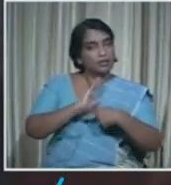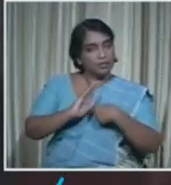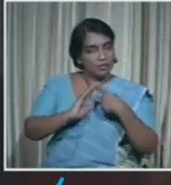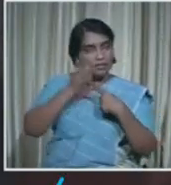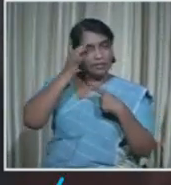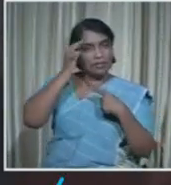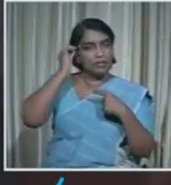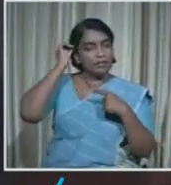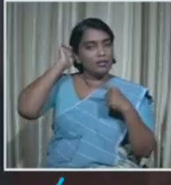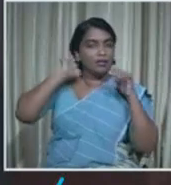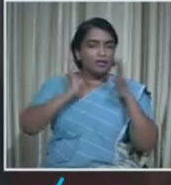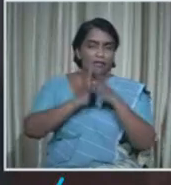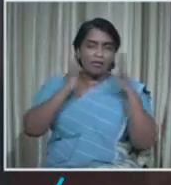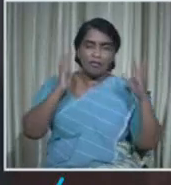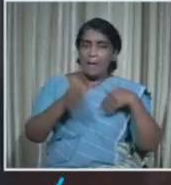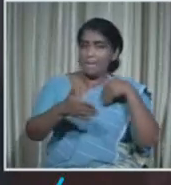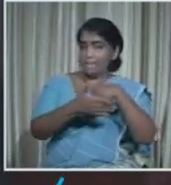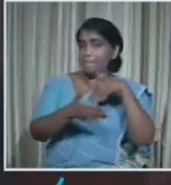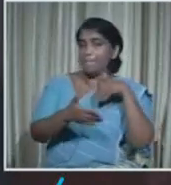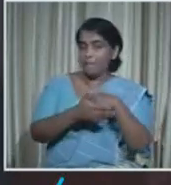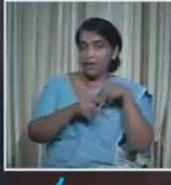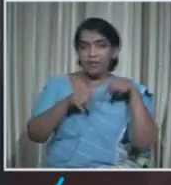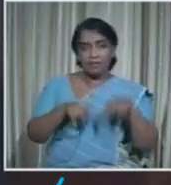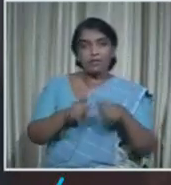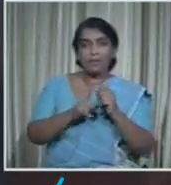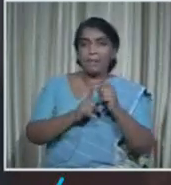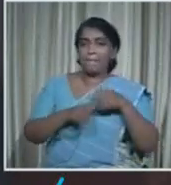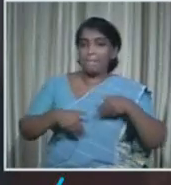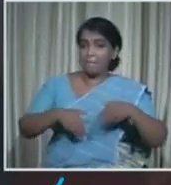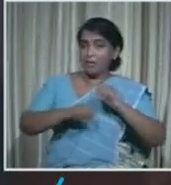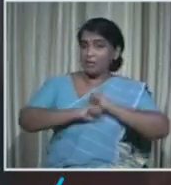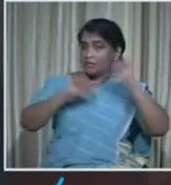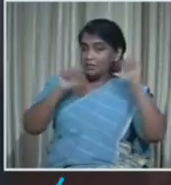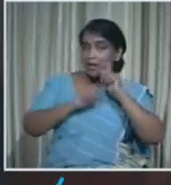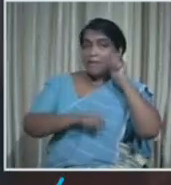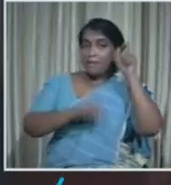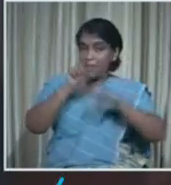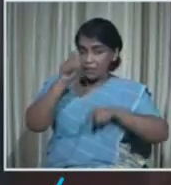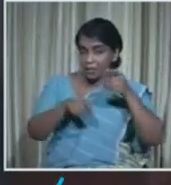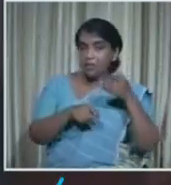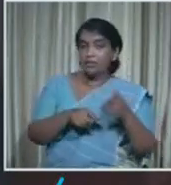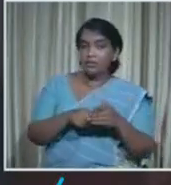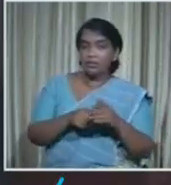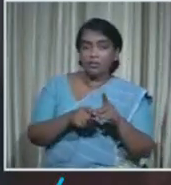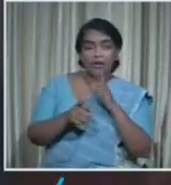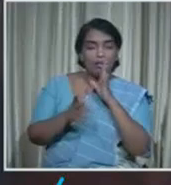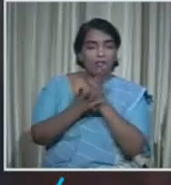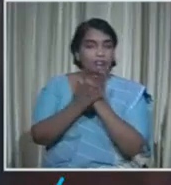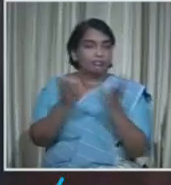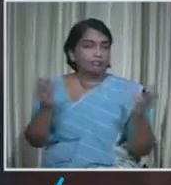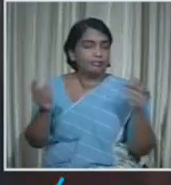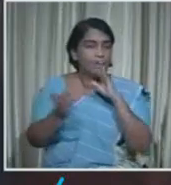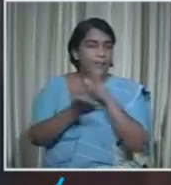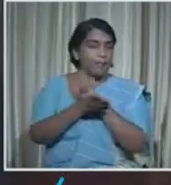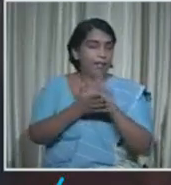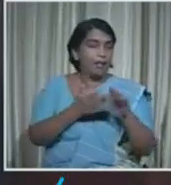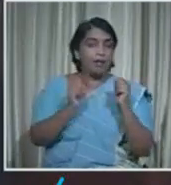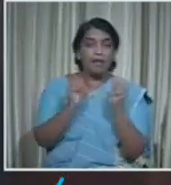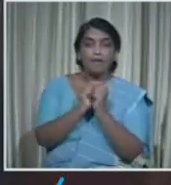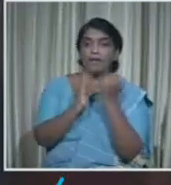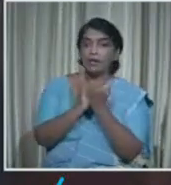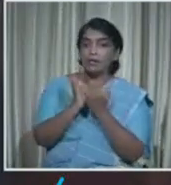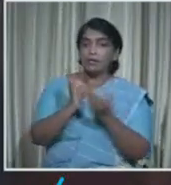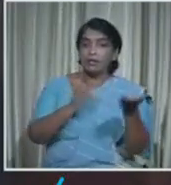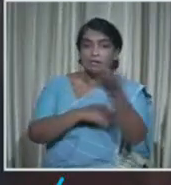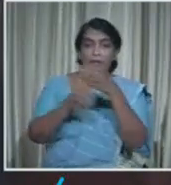විශාල පීඩනයක් එක්ක අද පාරට බැලලා ඉන්න මා ජනතාව සංසුන් කිරීම සඳහා යම් වැඩපිළිවෙලක් මේ පක්ෂ